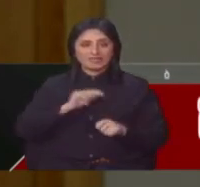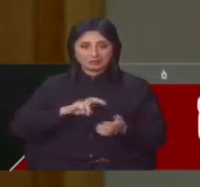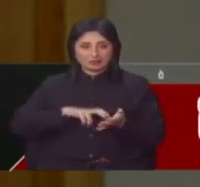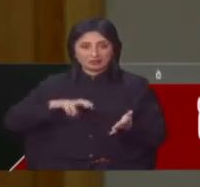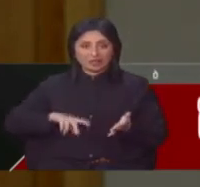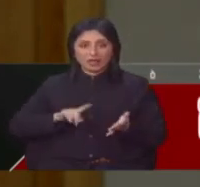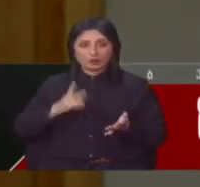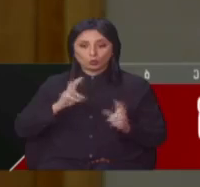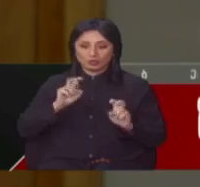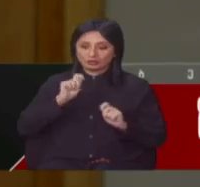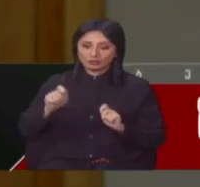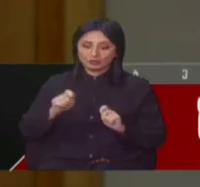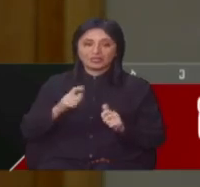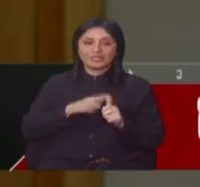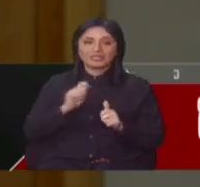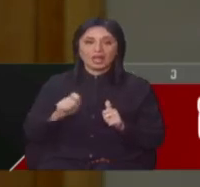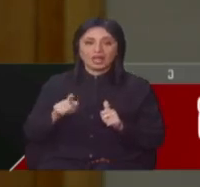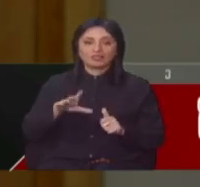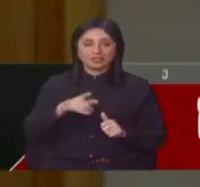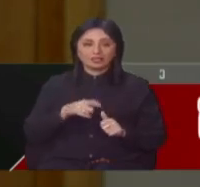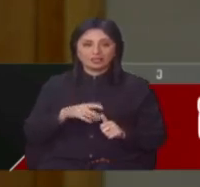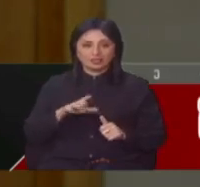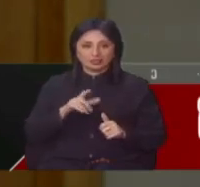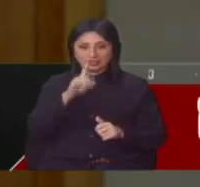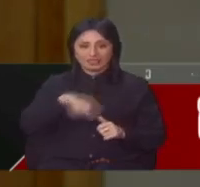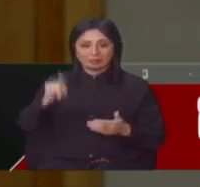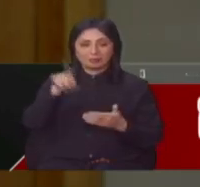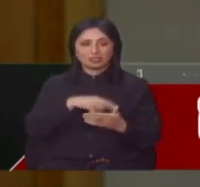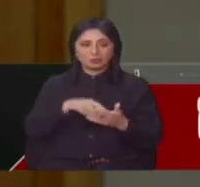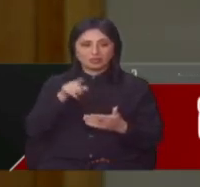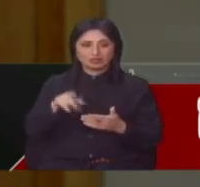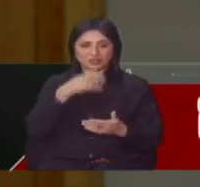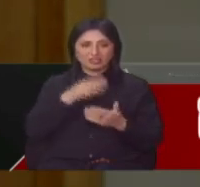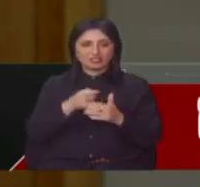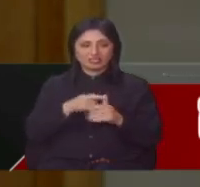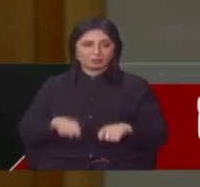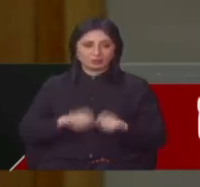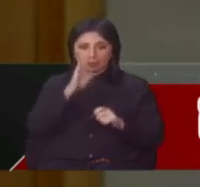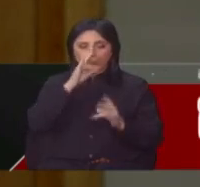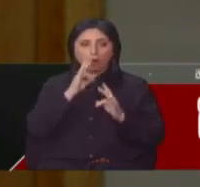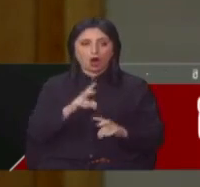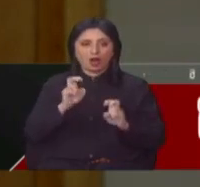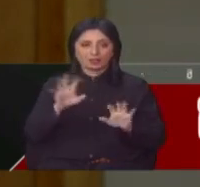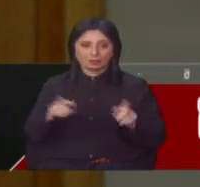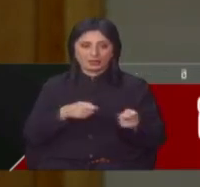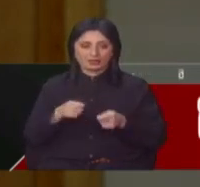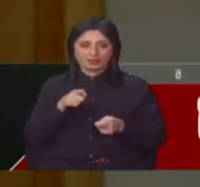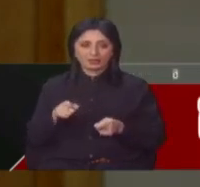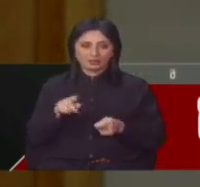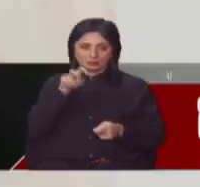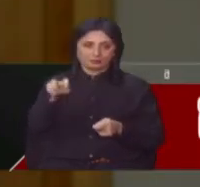obas, masuna taer cu astavisi sahele, te nimic, mi-a taer cu astavisi sahele, roberts mogolate.